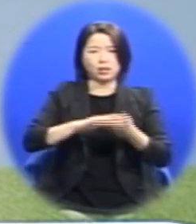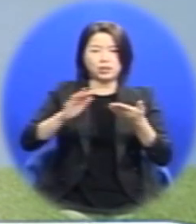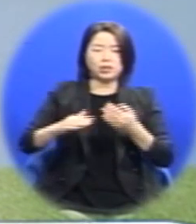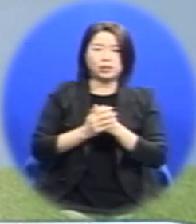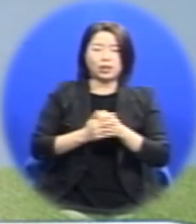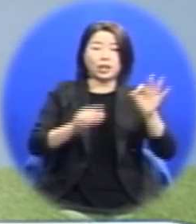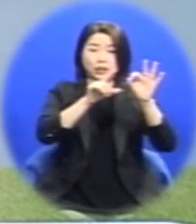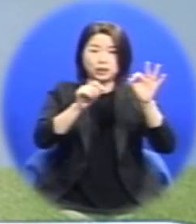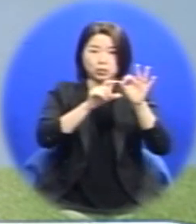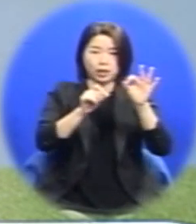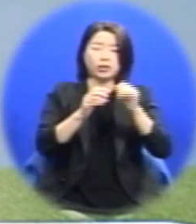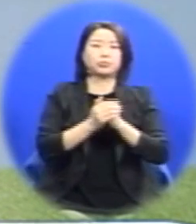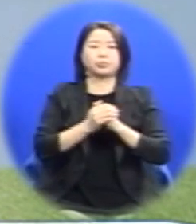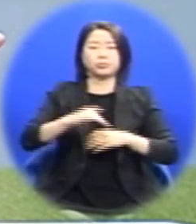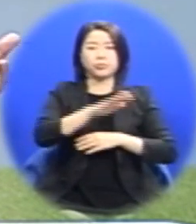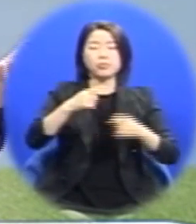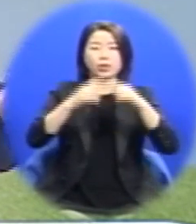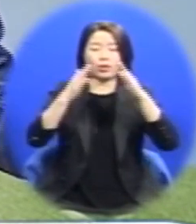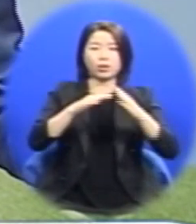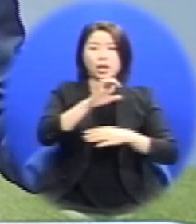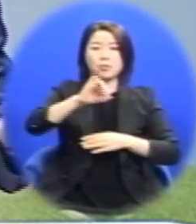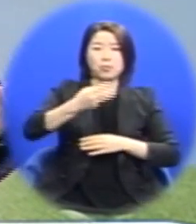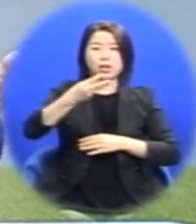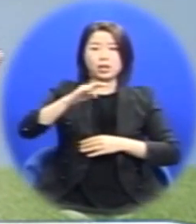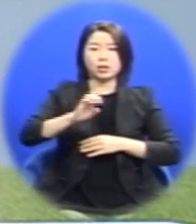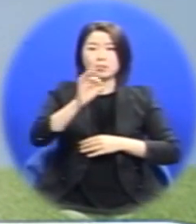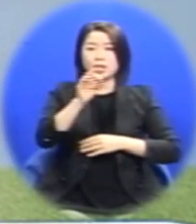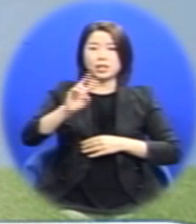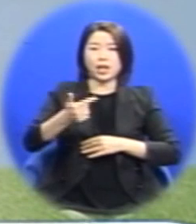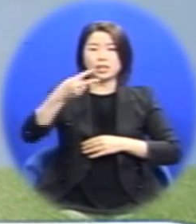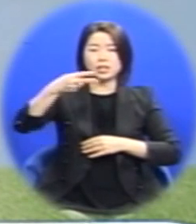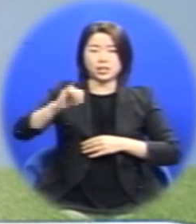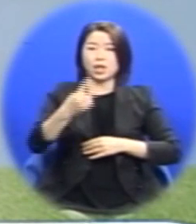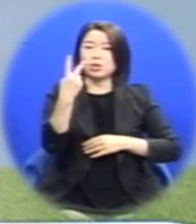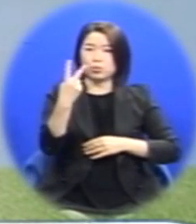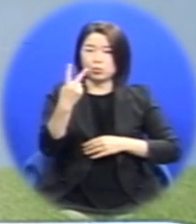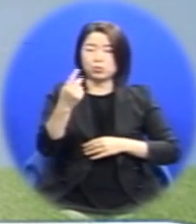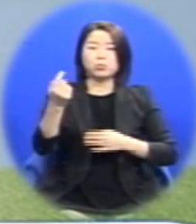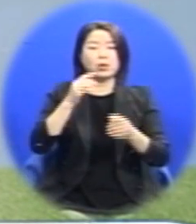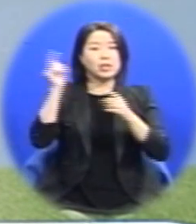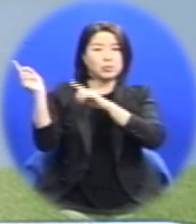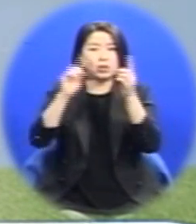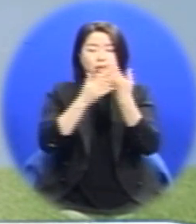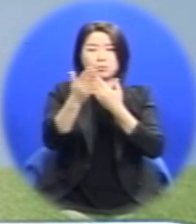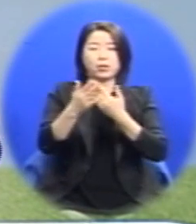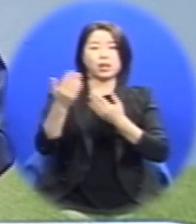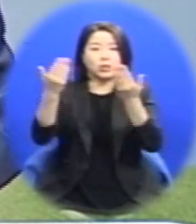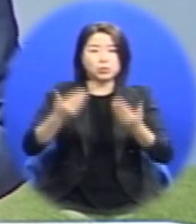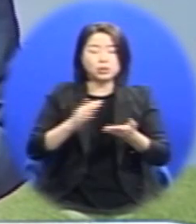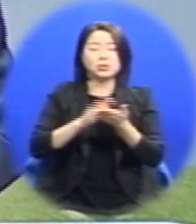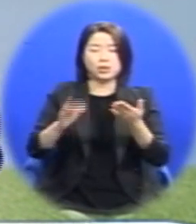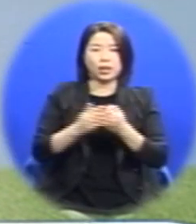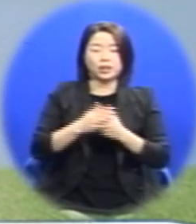거예요. 10월에 저희 교회에서 필립 얀 씨가 와서 두 번의 집회를 하게 됩니다.